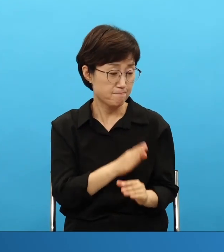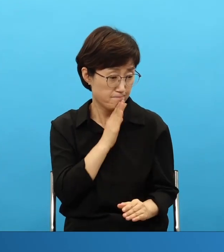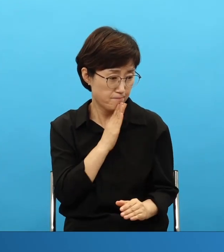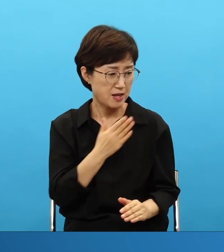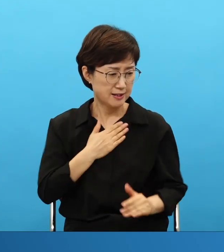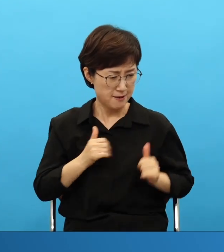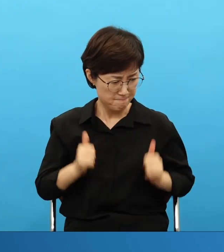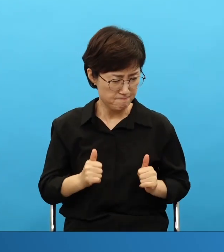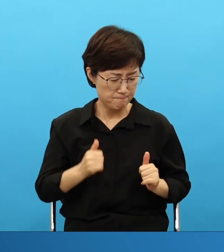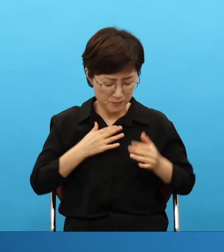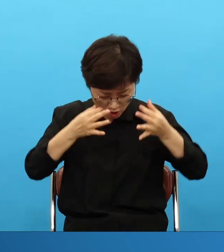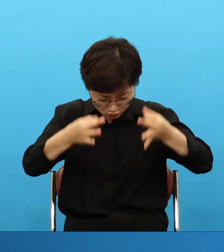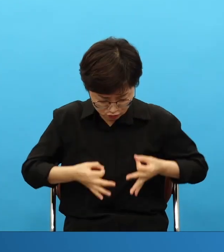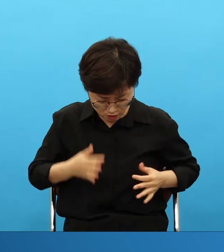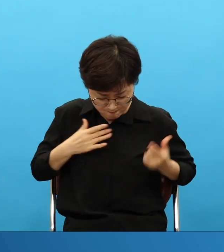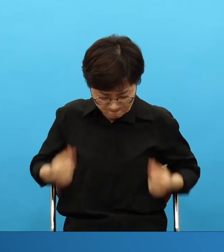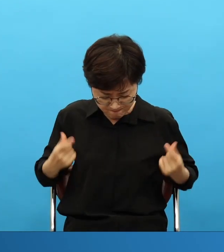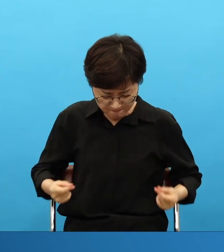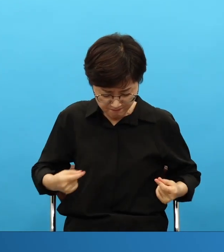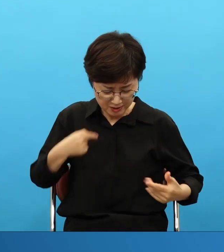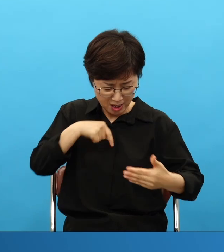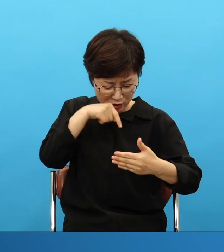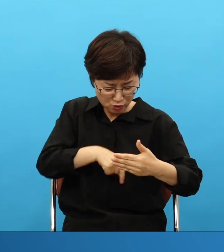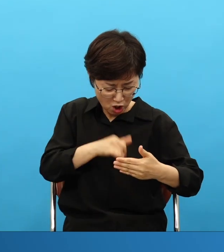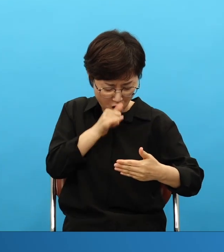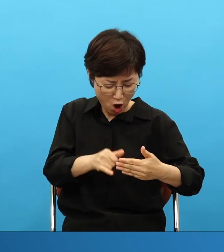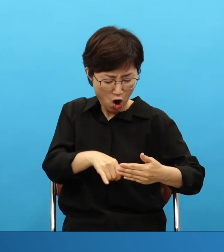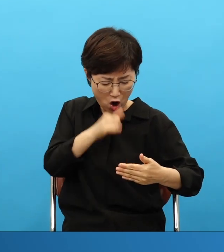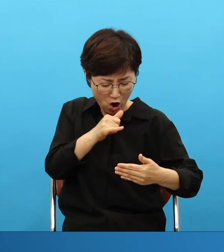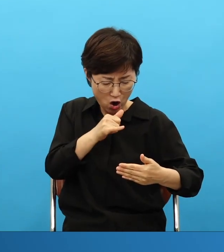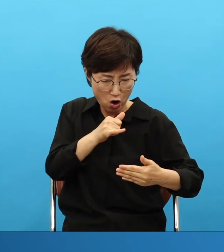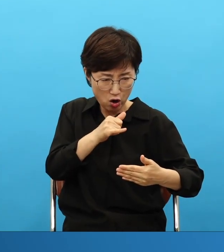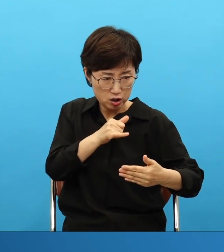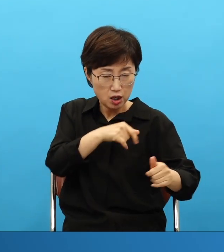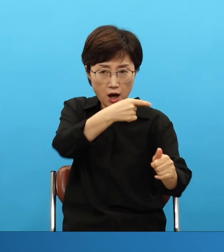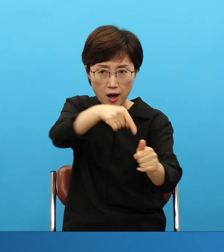최고야 영웅을 찾아내야 돼이